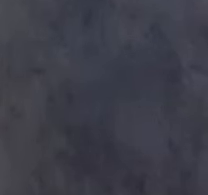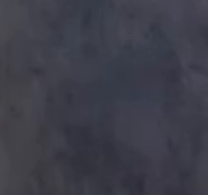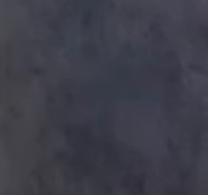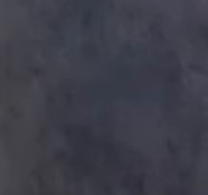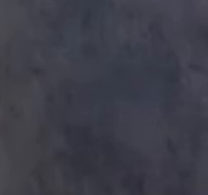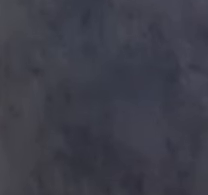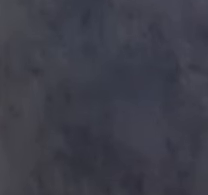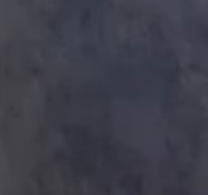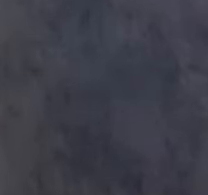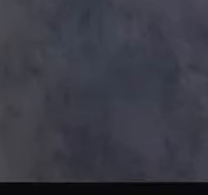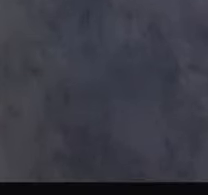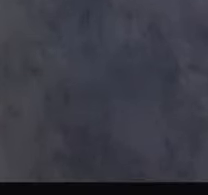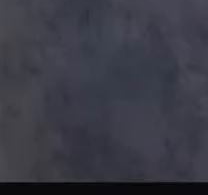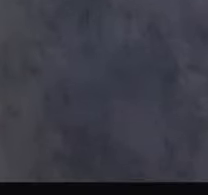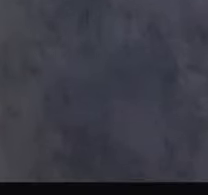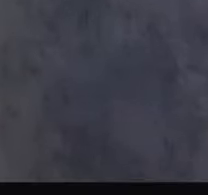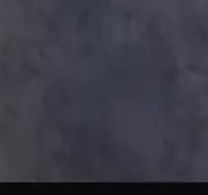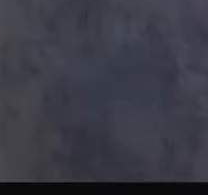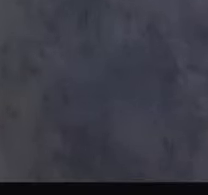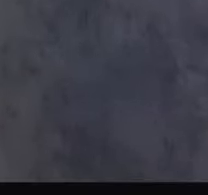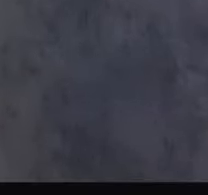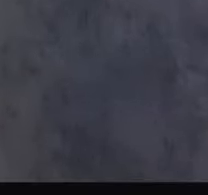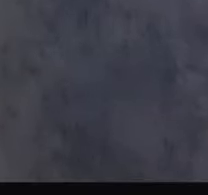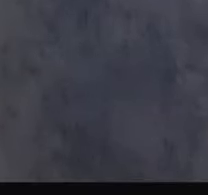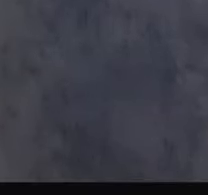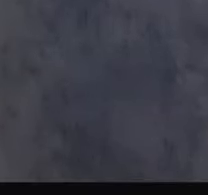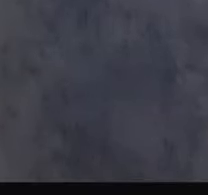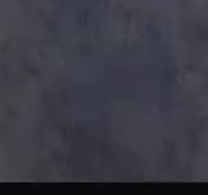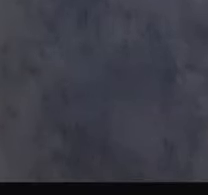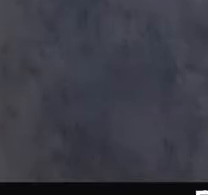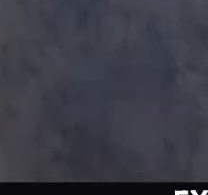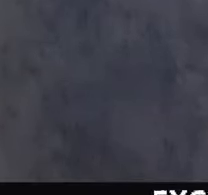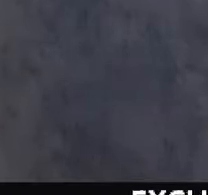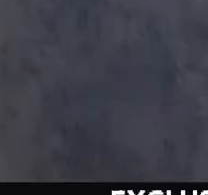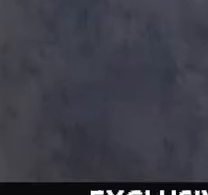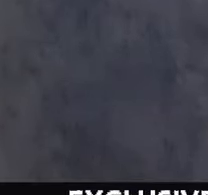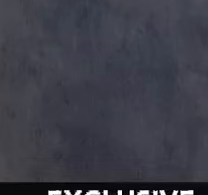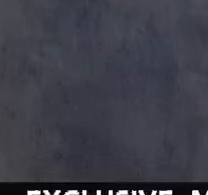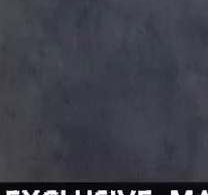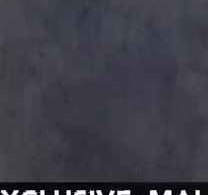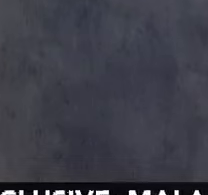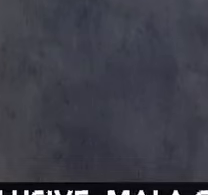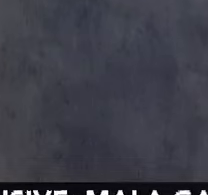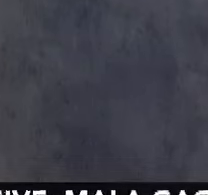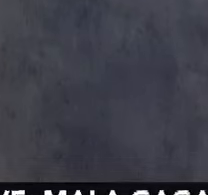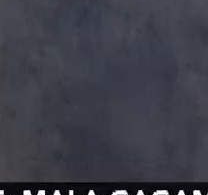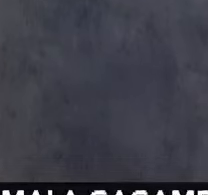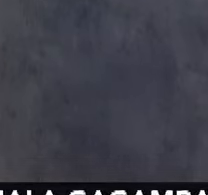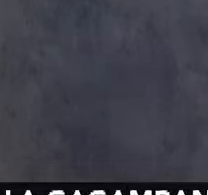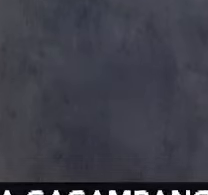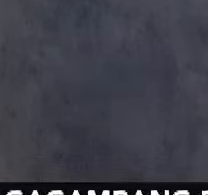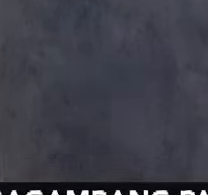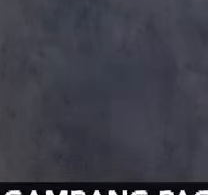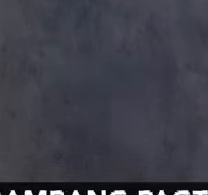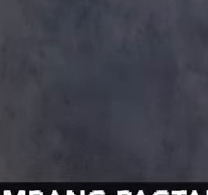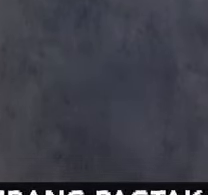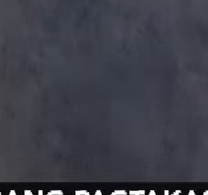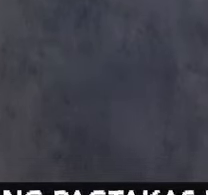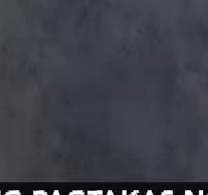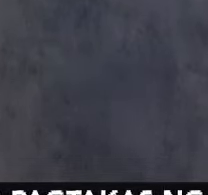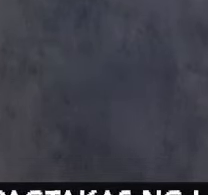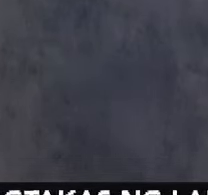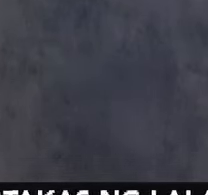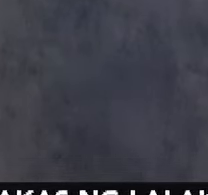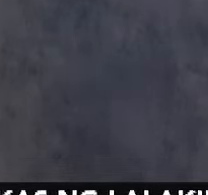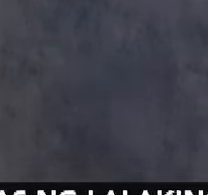Dapat nating ipagtanggol ng buong tapang kung ano ang atin, nang naayon pa rin sa batas. Yan po ang isa sa binigyang diin ni Pangulong Bongbong Marcos sa